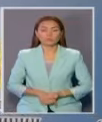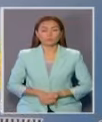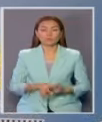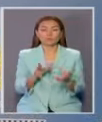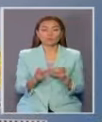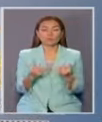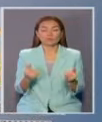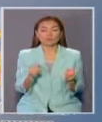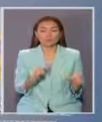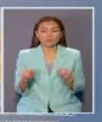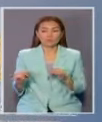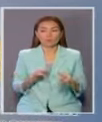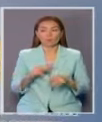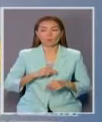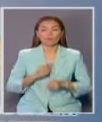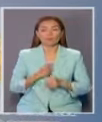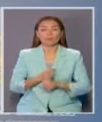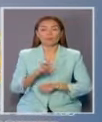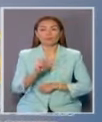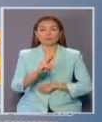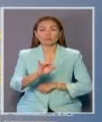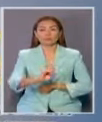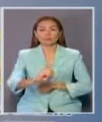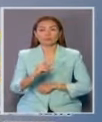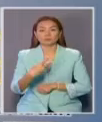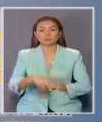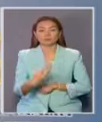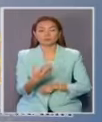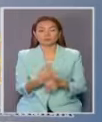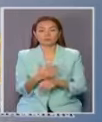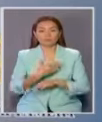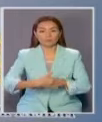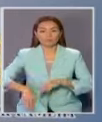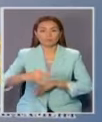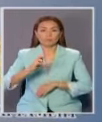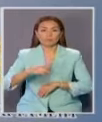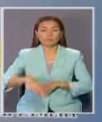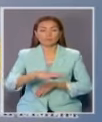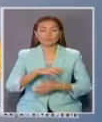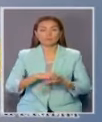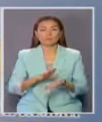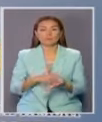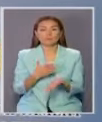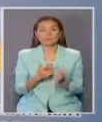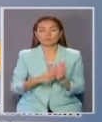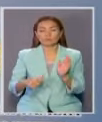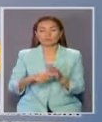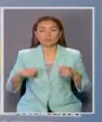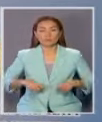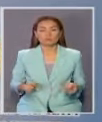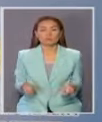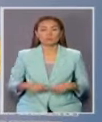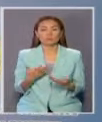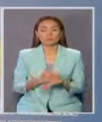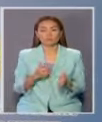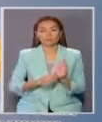Всего во время оперативно-профилактического мероприятия «Бикре-2022», проходящем на территории области, зарегистрировано 77 правонарушений.